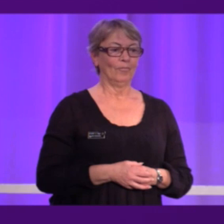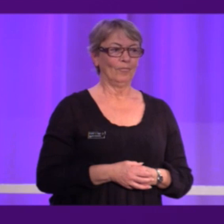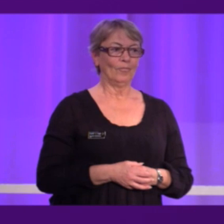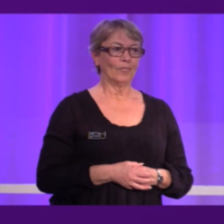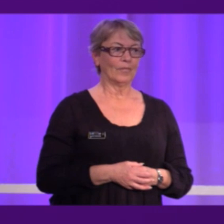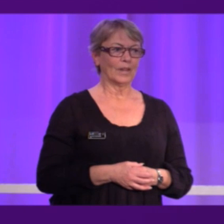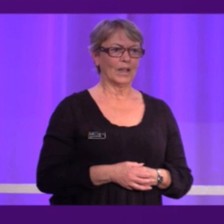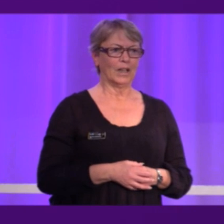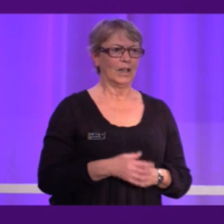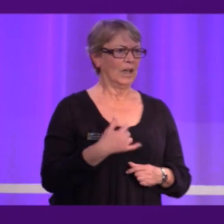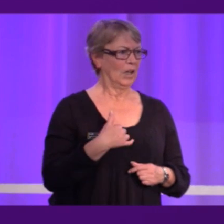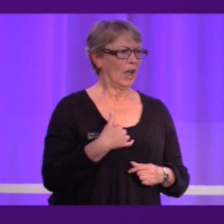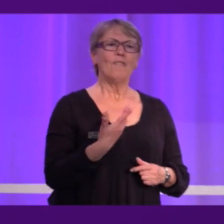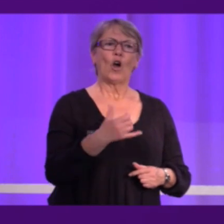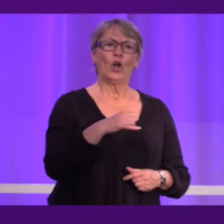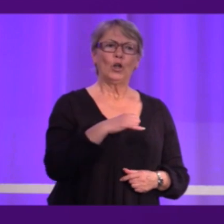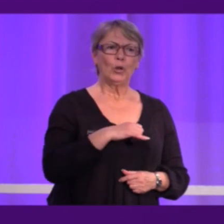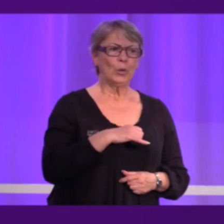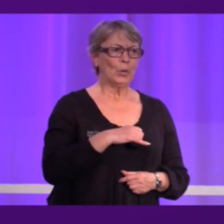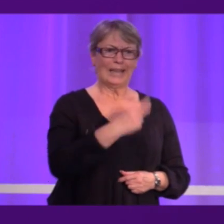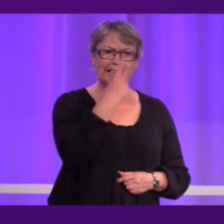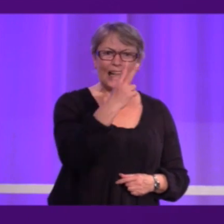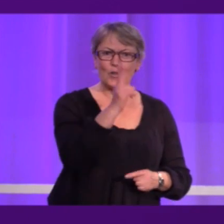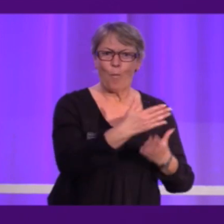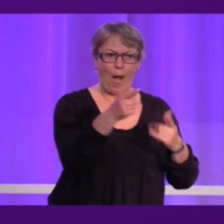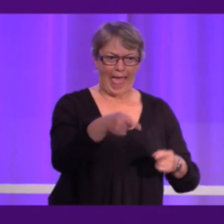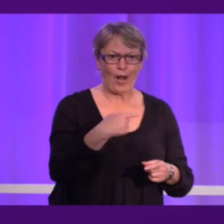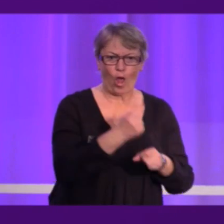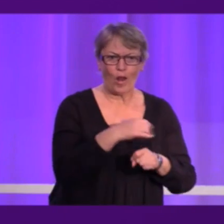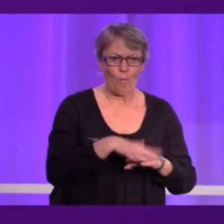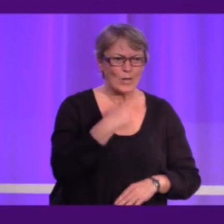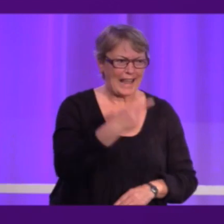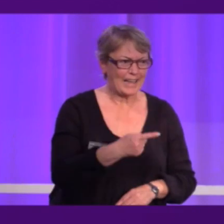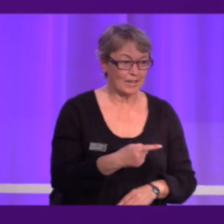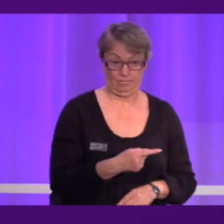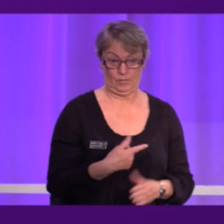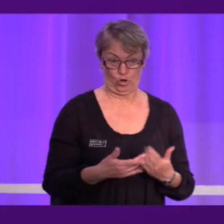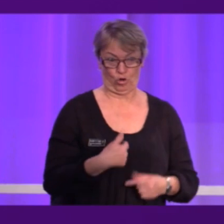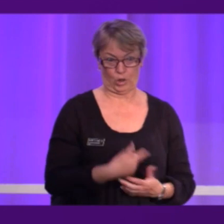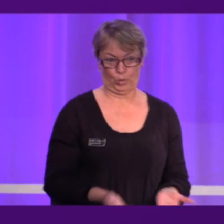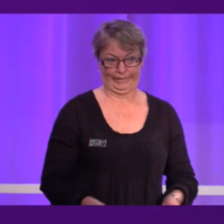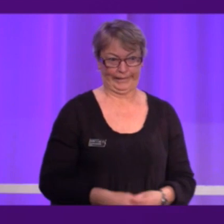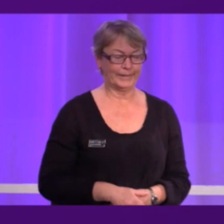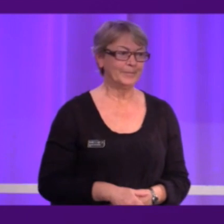nu höll jag på att säga vad kul att se så många här. Det gör jag ju inte.